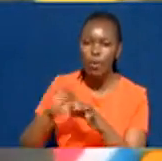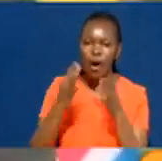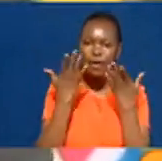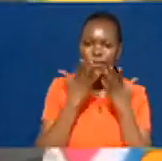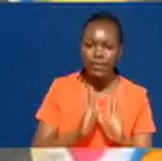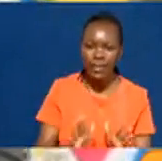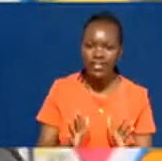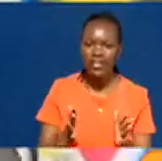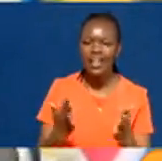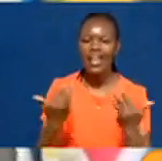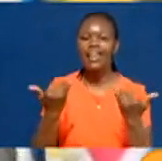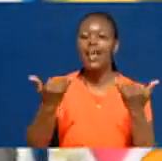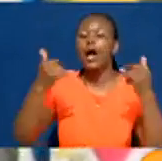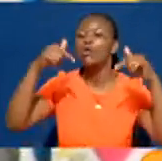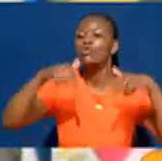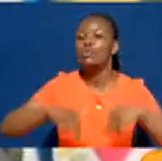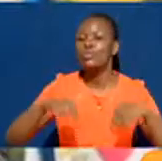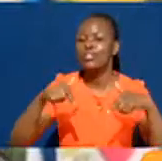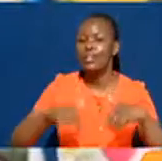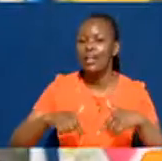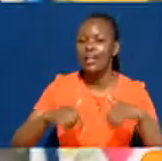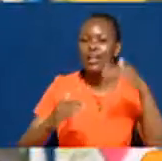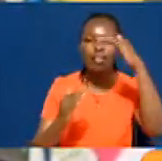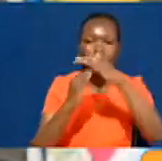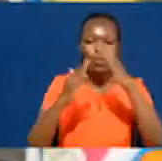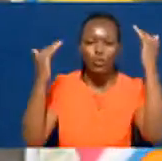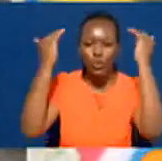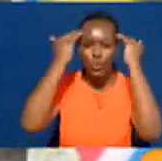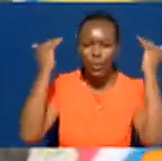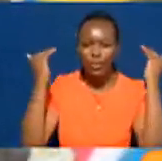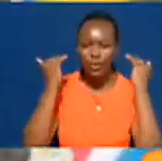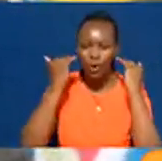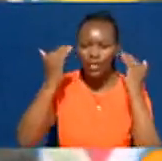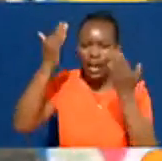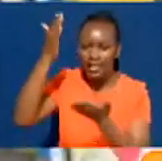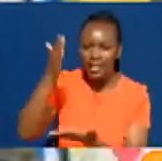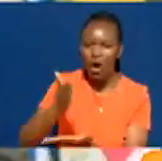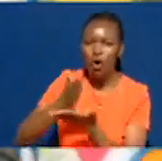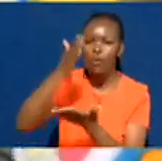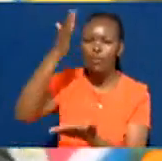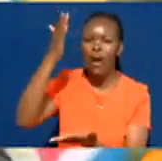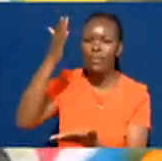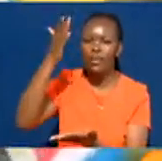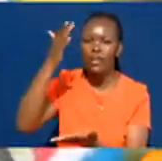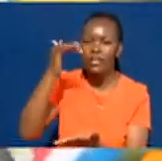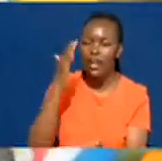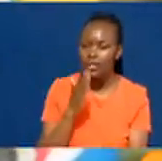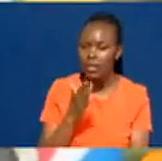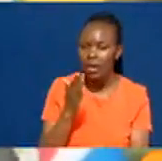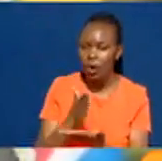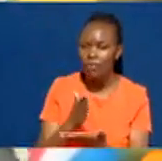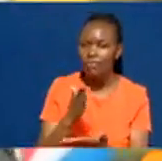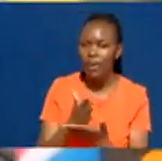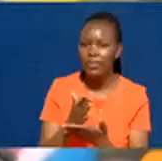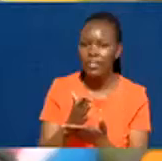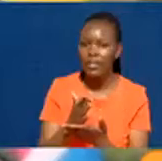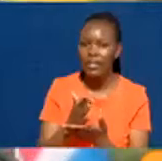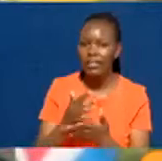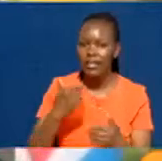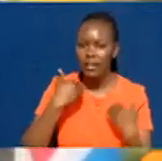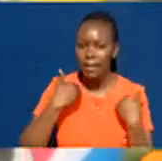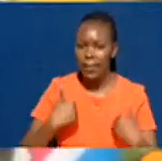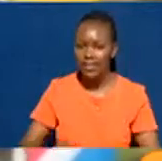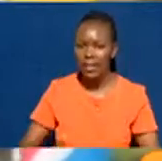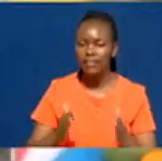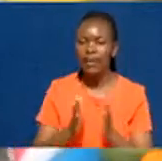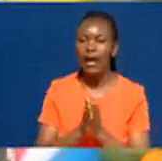na leo mahakama ya upeo imeidhinisha uchaguzi wa rais pamoja na